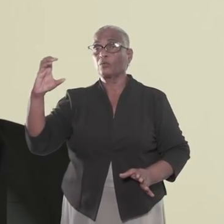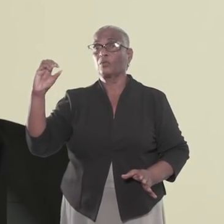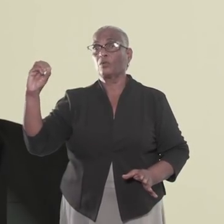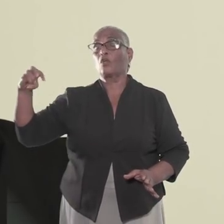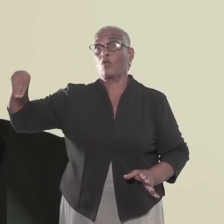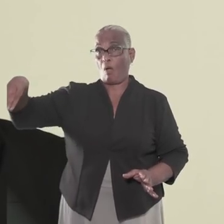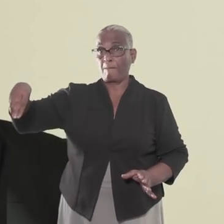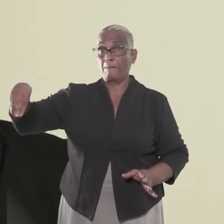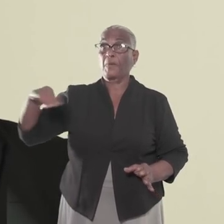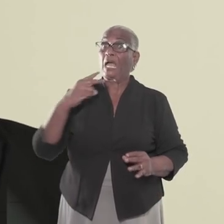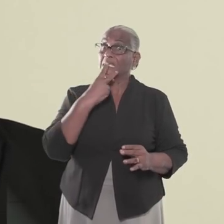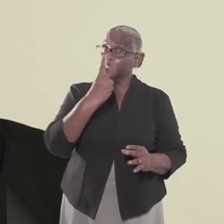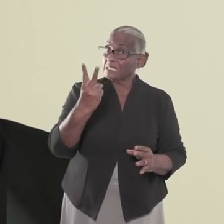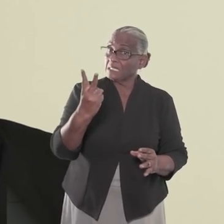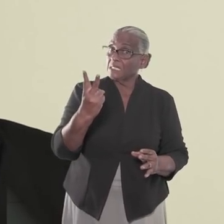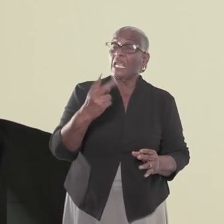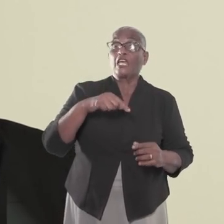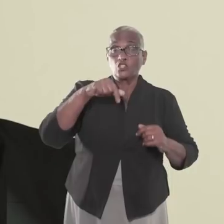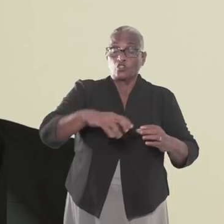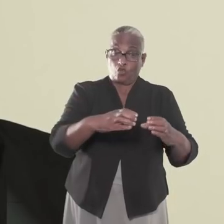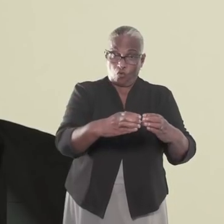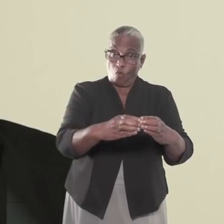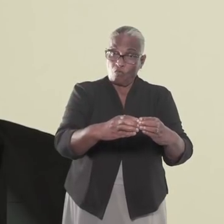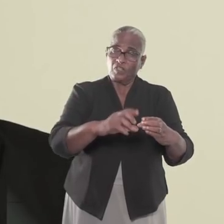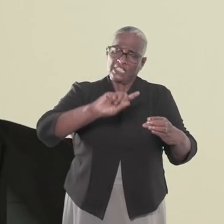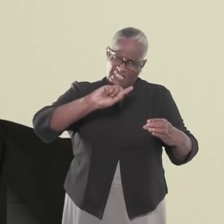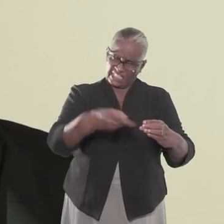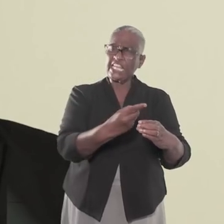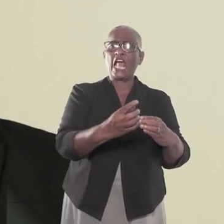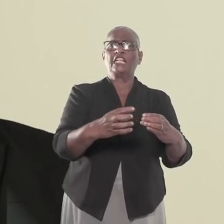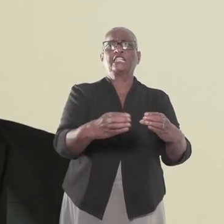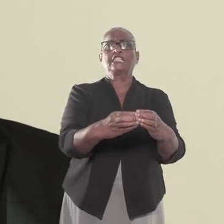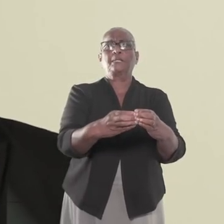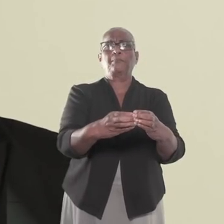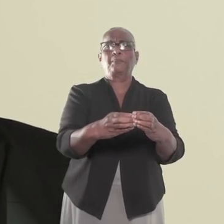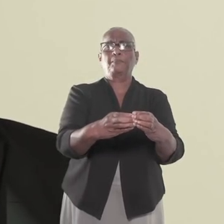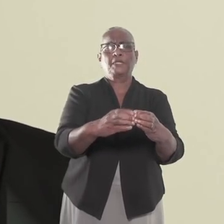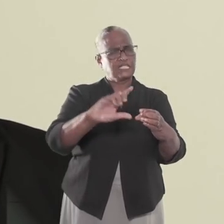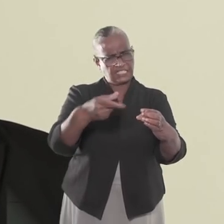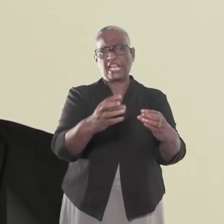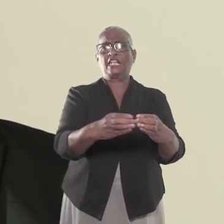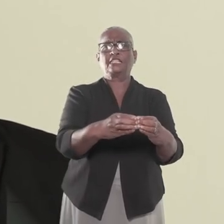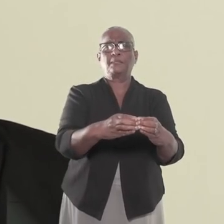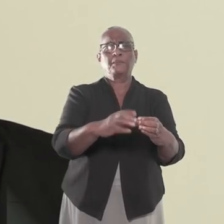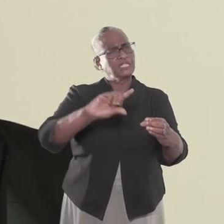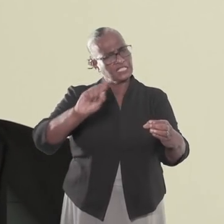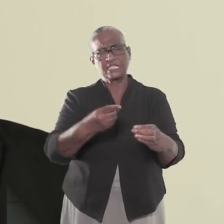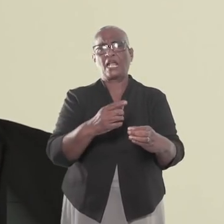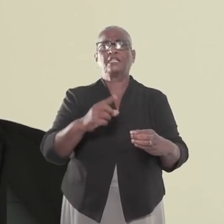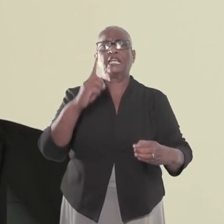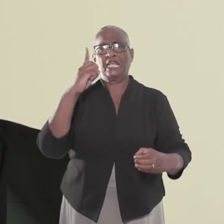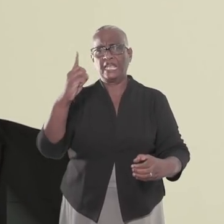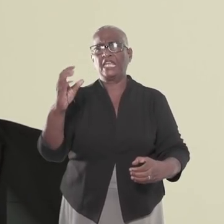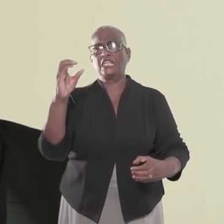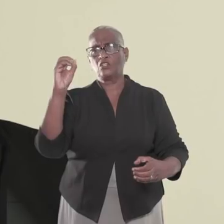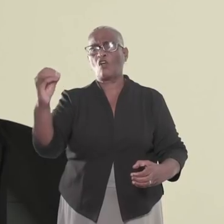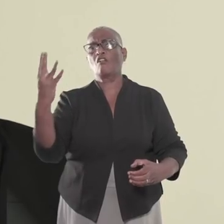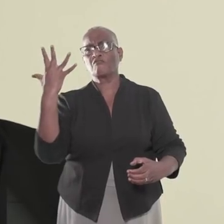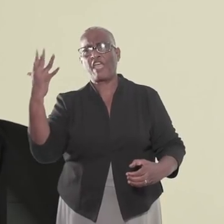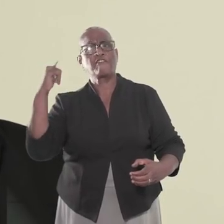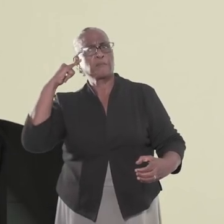aanzien van de handhaving. Er is een COVID-quick-response team ingezet. Deze dienst is te bereiken op het nummer